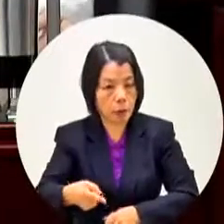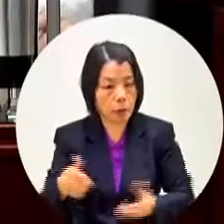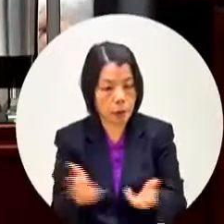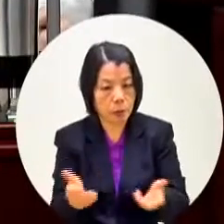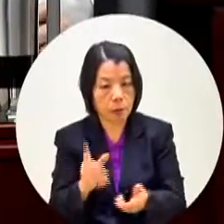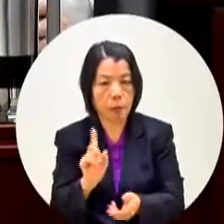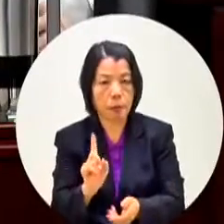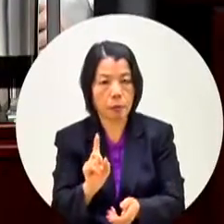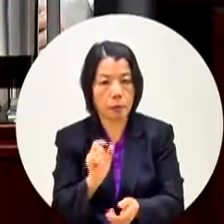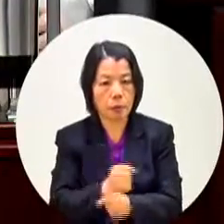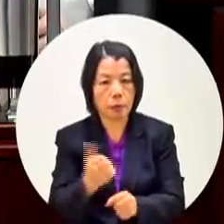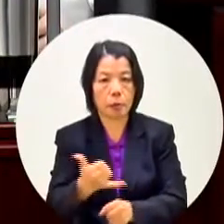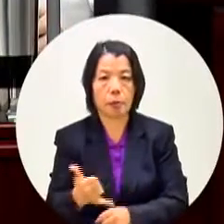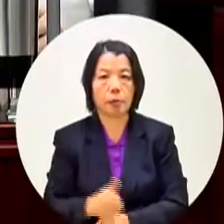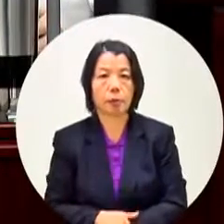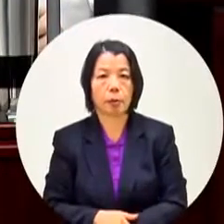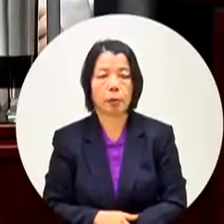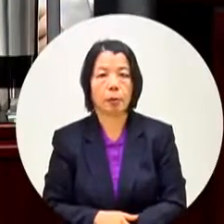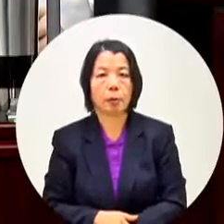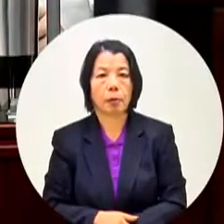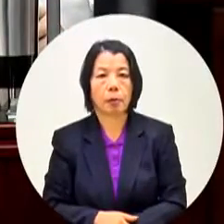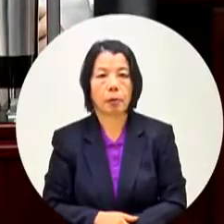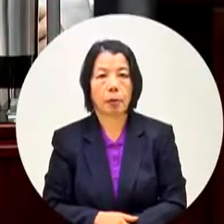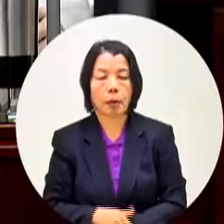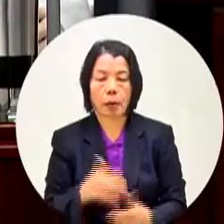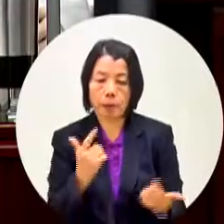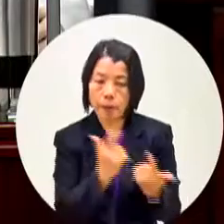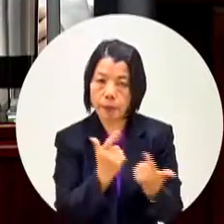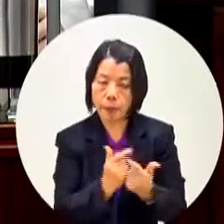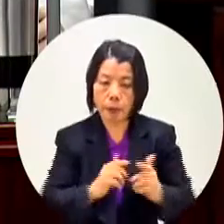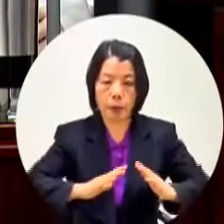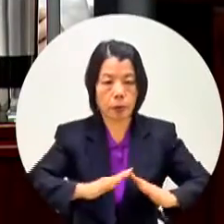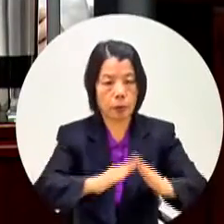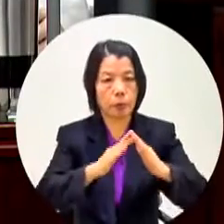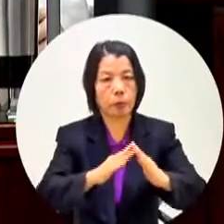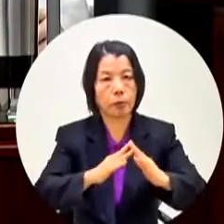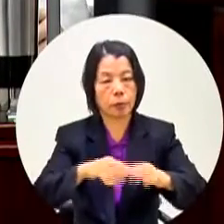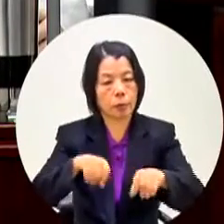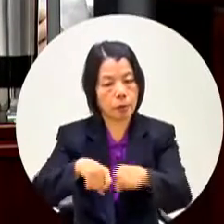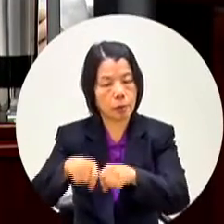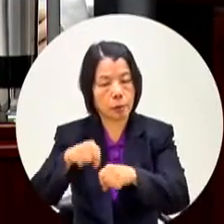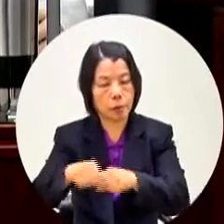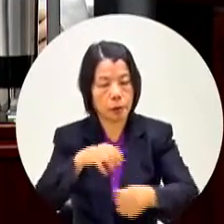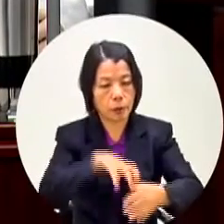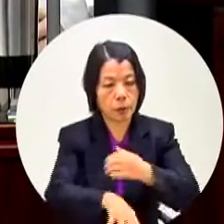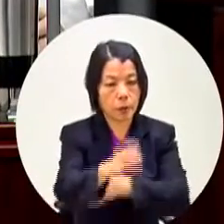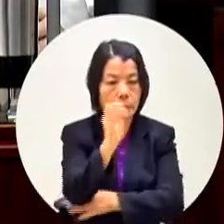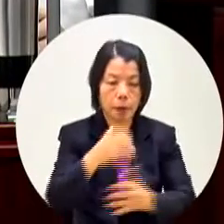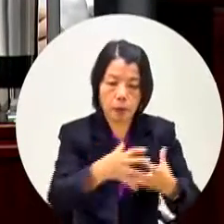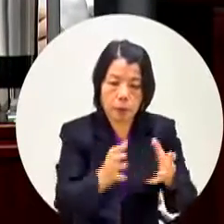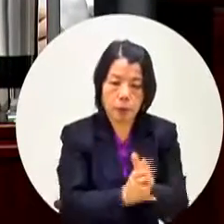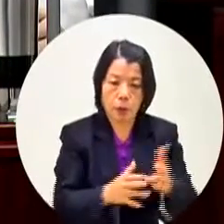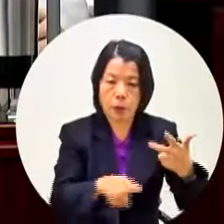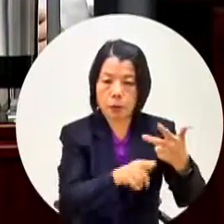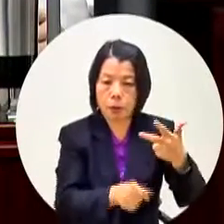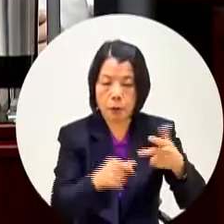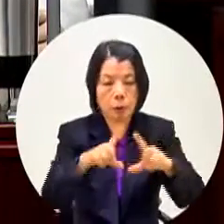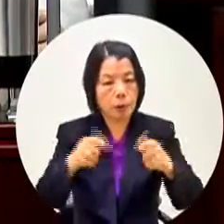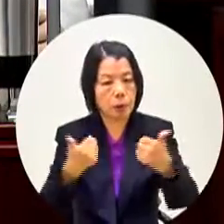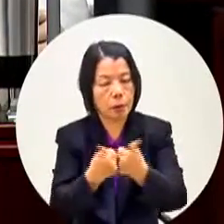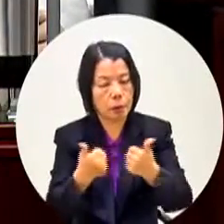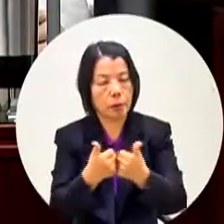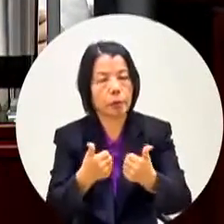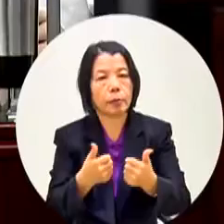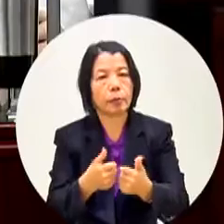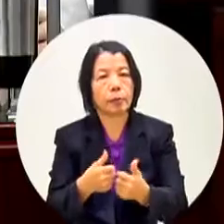园区的一个发展哈，来配合同检。 同时一起检讨，有包括道路，包括使用分区， 对，包